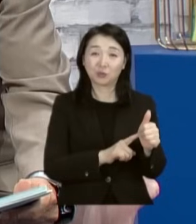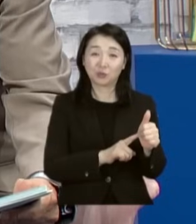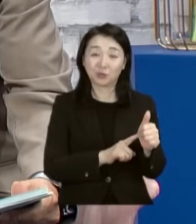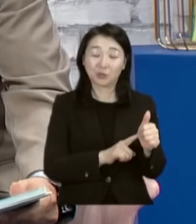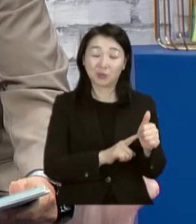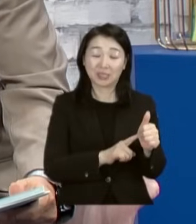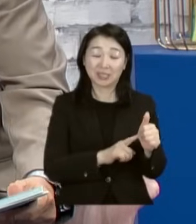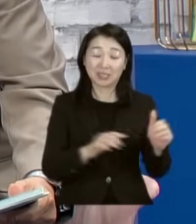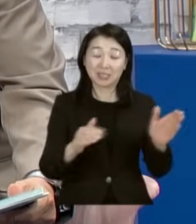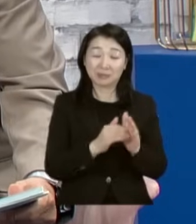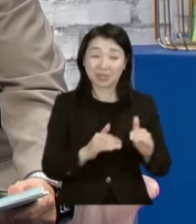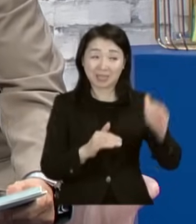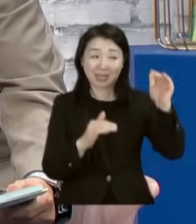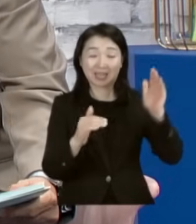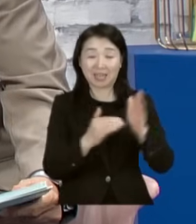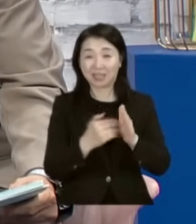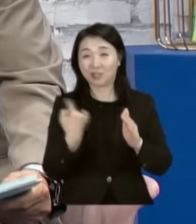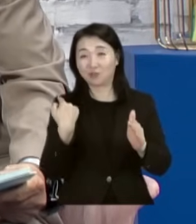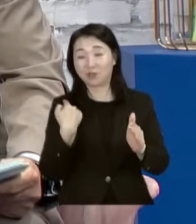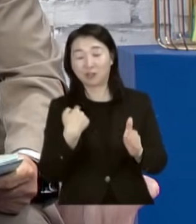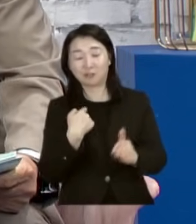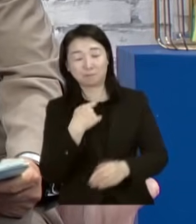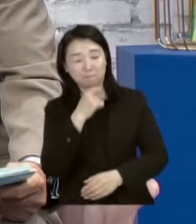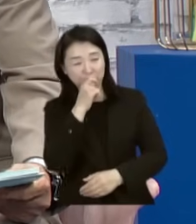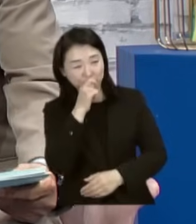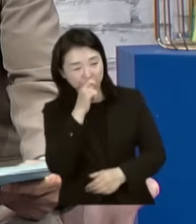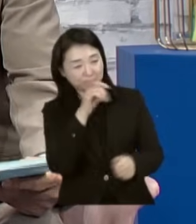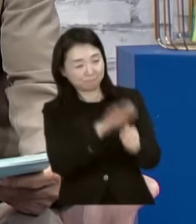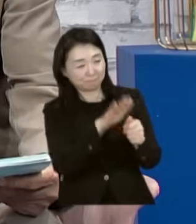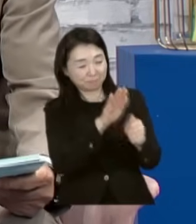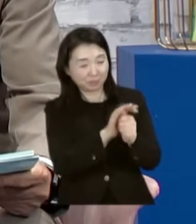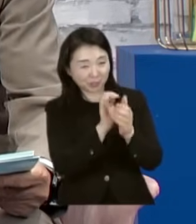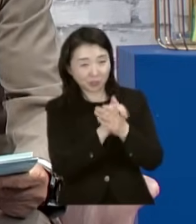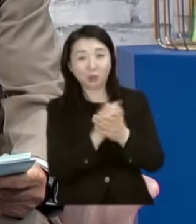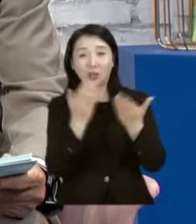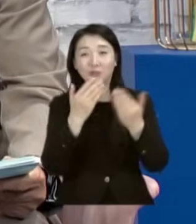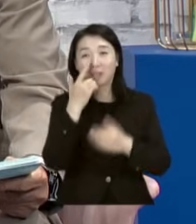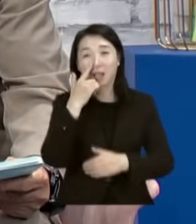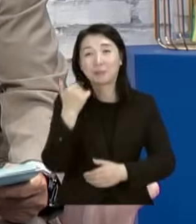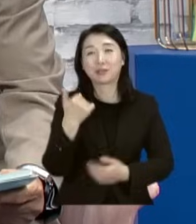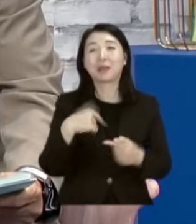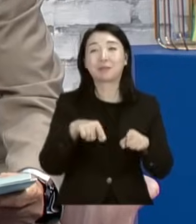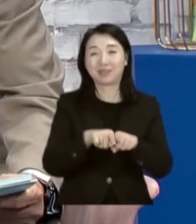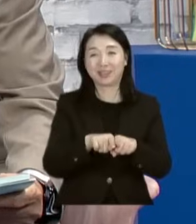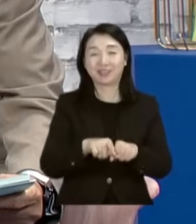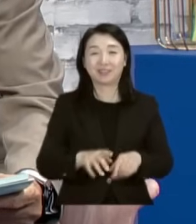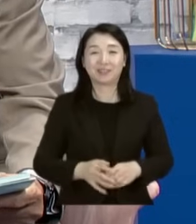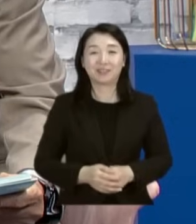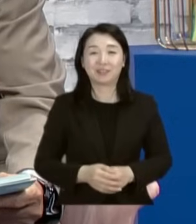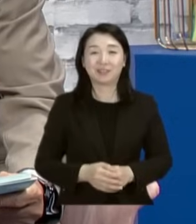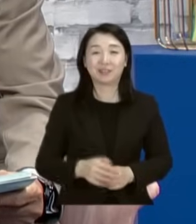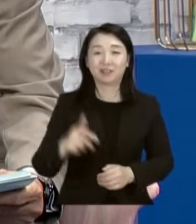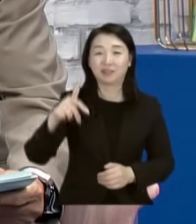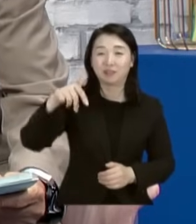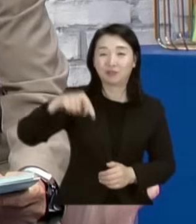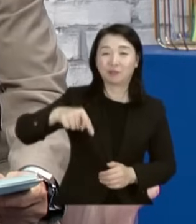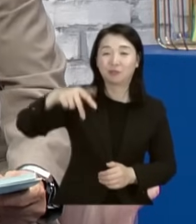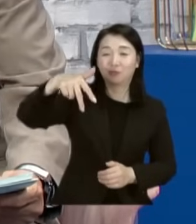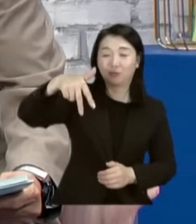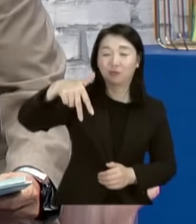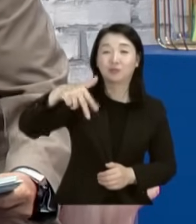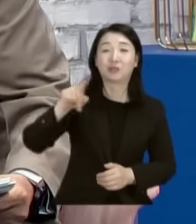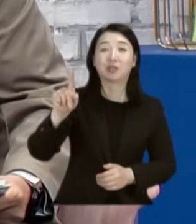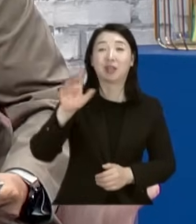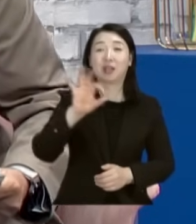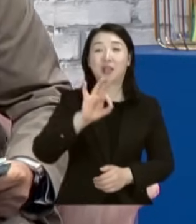선수가 있기까지 뒤에서 묵묵히 지켜봐 주시고 기도해 주신 아버님이 나오셨어요 구자희